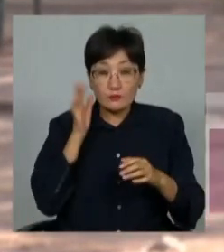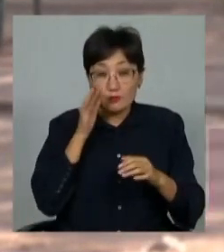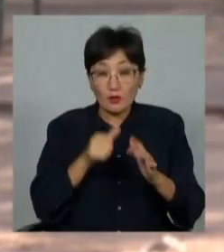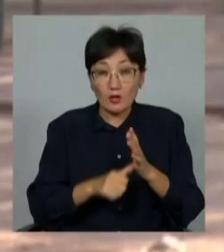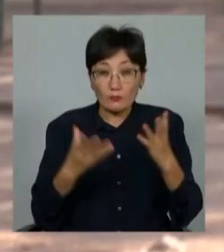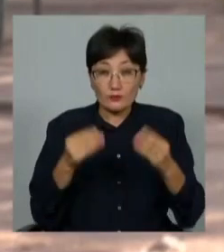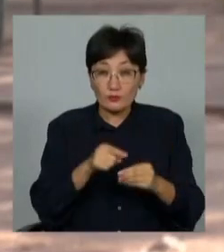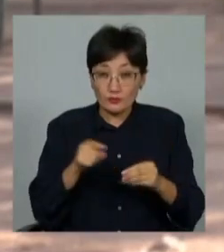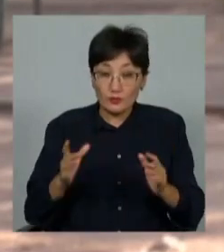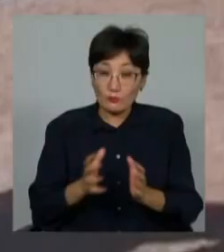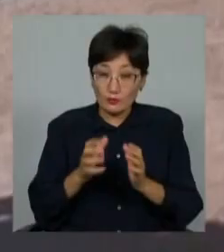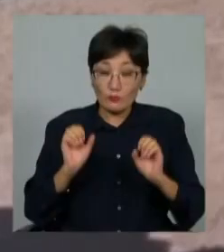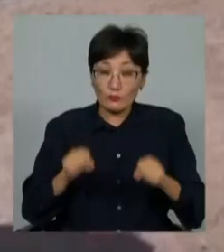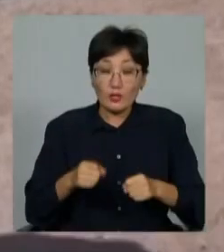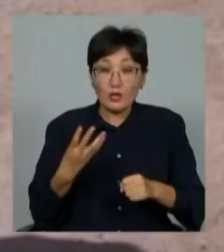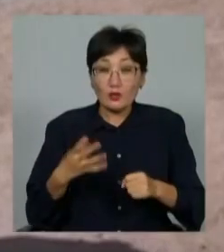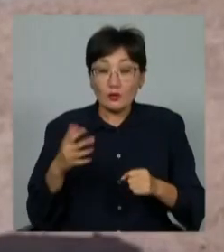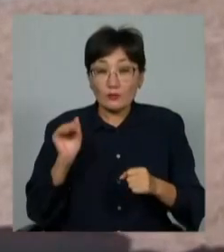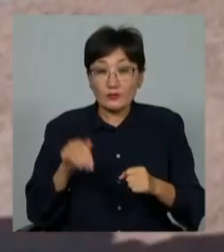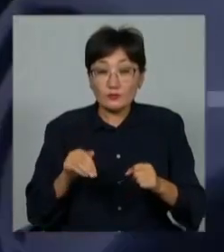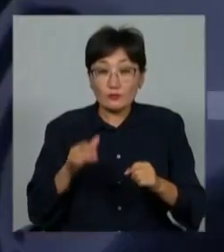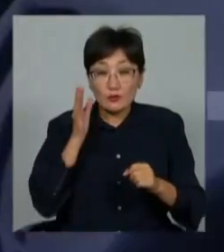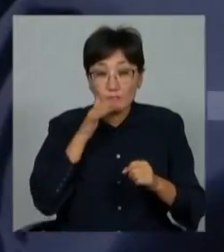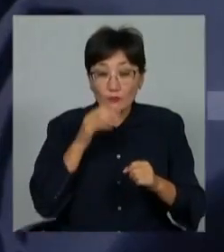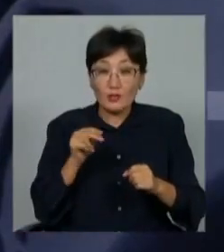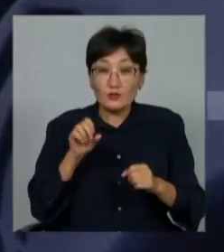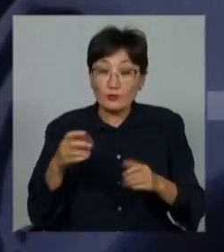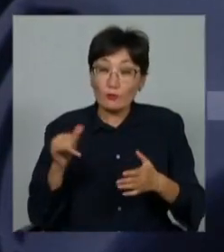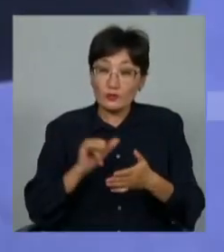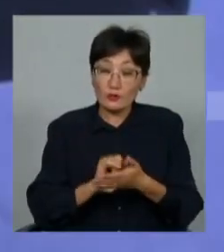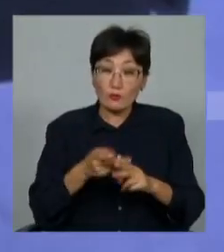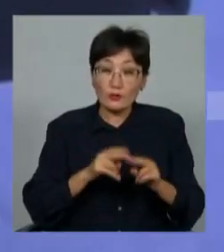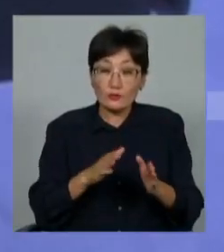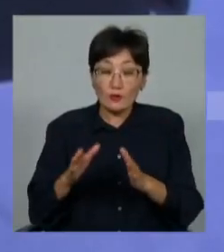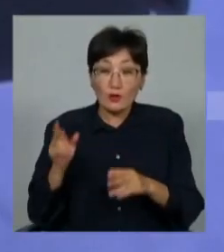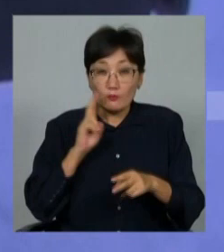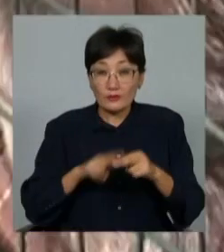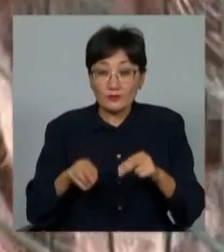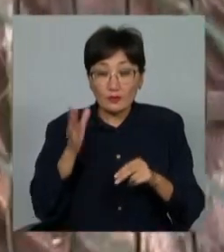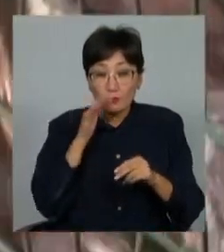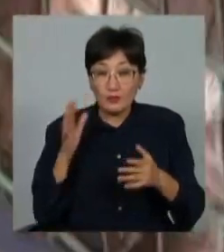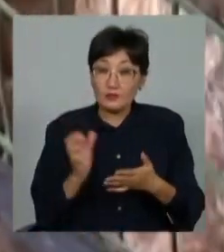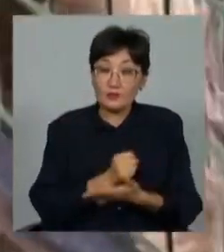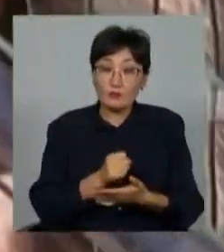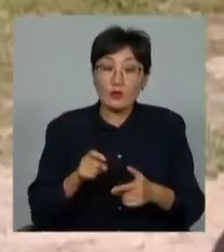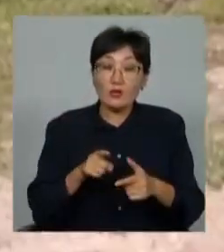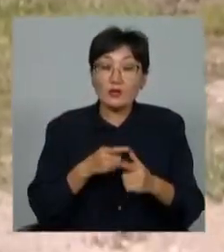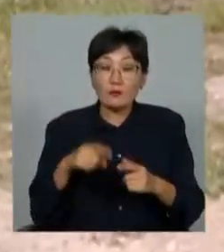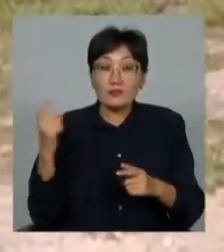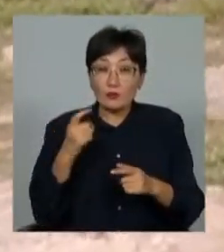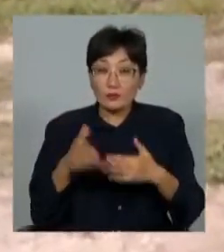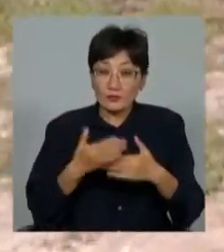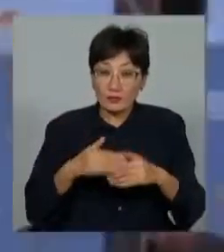60 күнге дейін ұстауымыз керек. 45 мың үй жануарына чип орнатылады. Бұл жүйе жоғалған төрт аяқтыларды табуға және иесін жауапқа